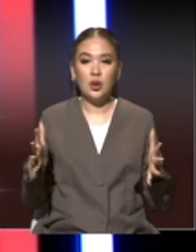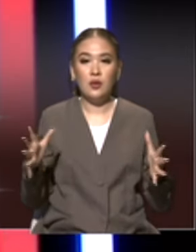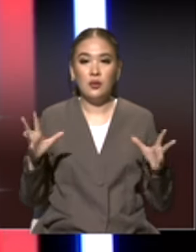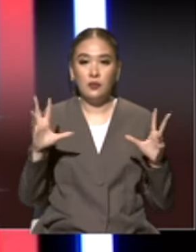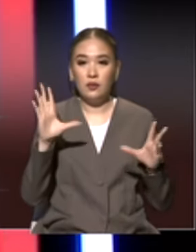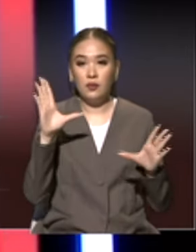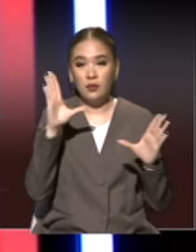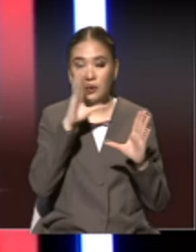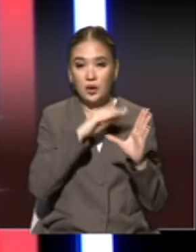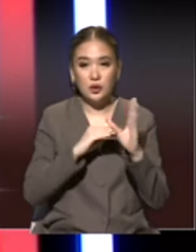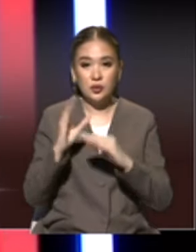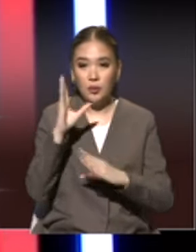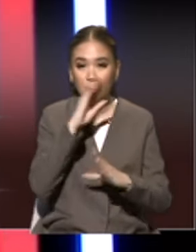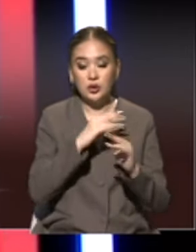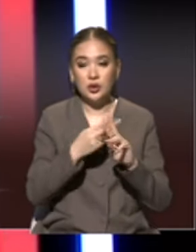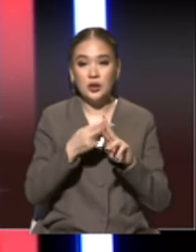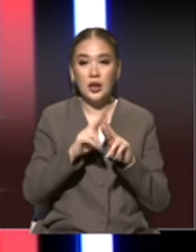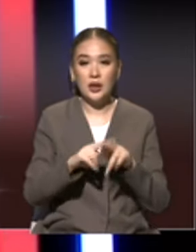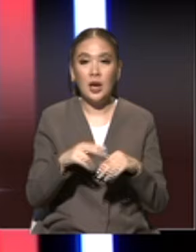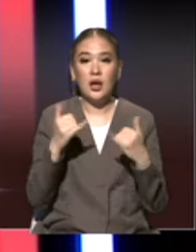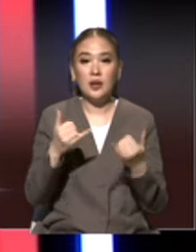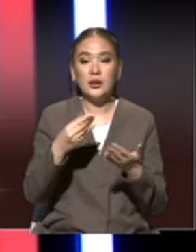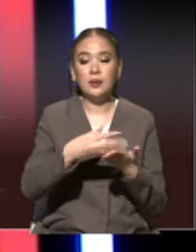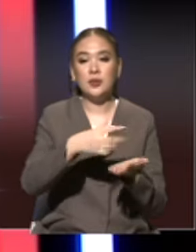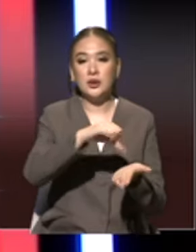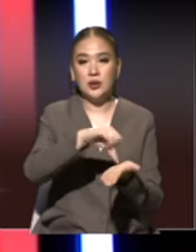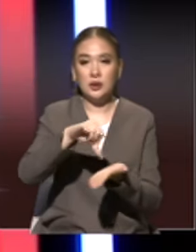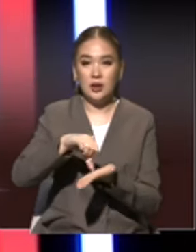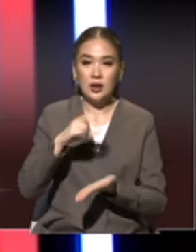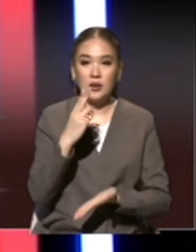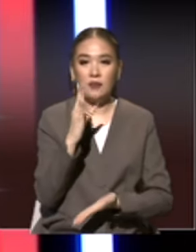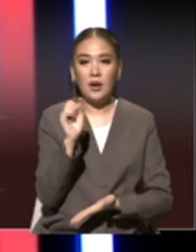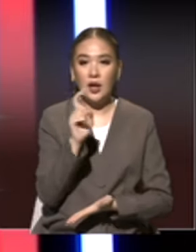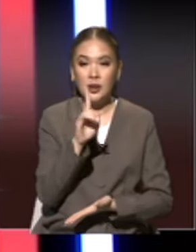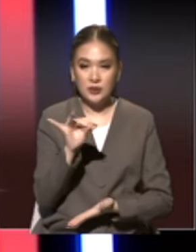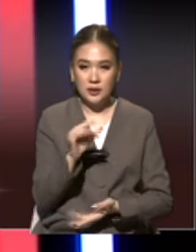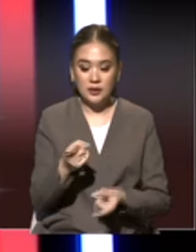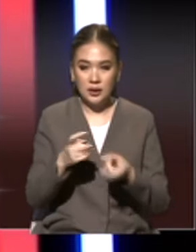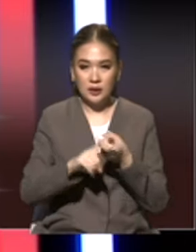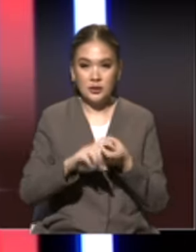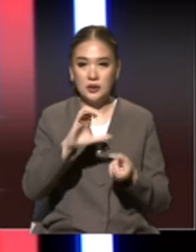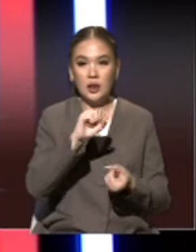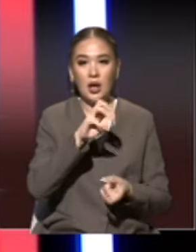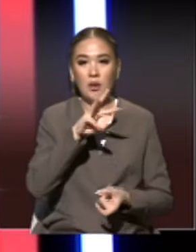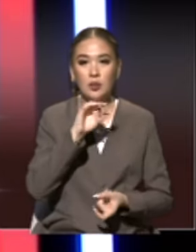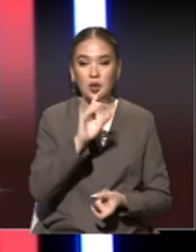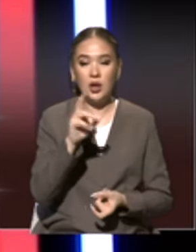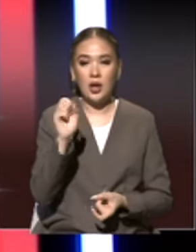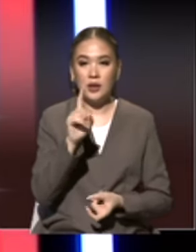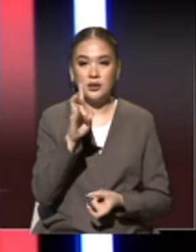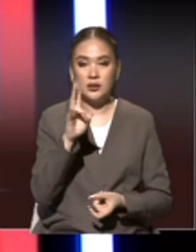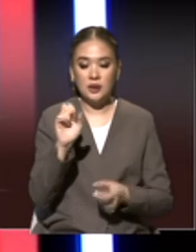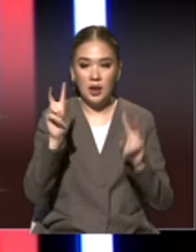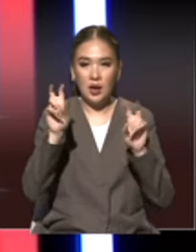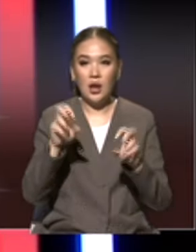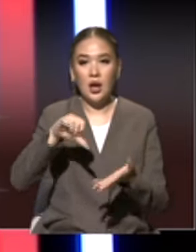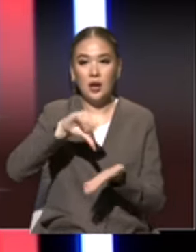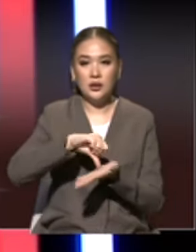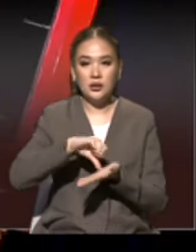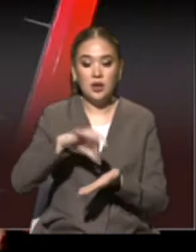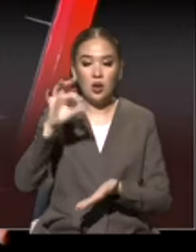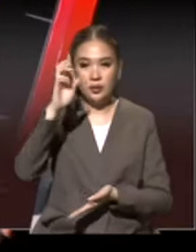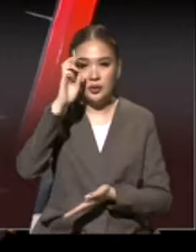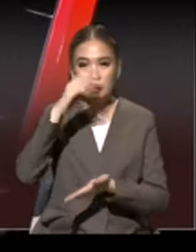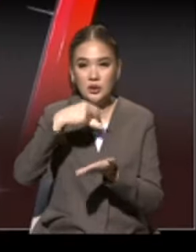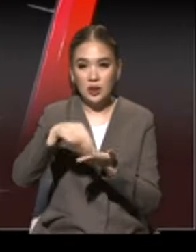ұйымдастыруға. Енді қымбат спикерлер, әсіресе бұл квазимемлекеттік секторда Самұрық-Қазына әл-ауқаттық қорына қатысты, мемлекеттік сатып алуға